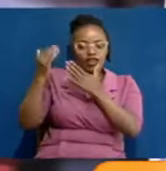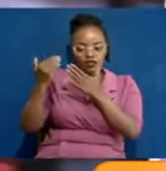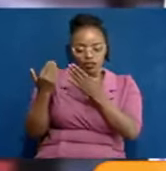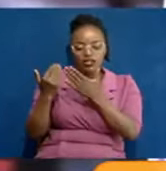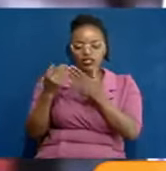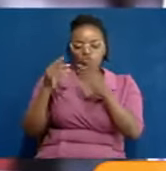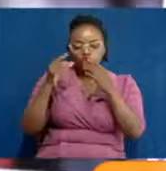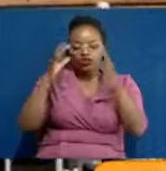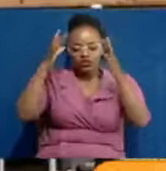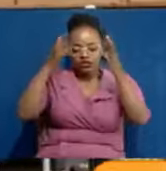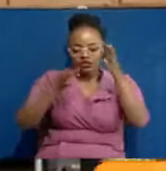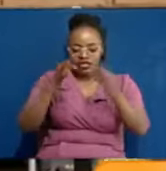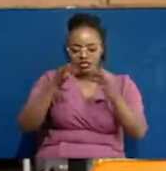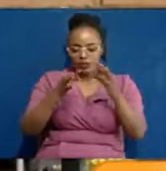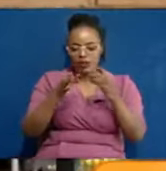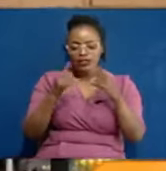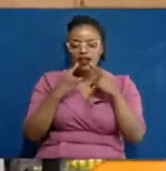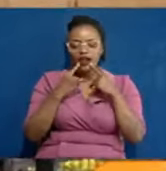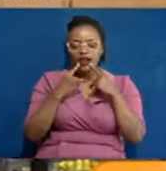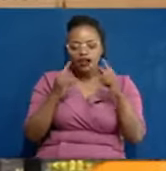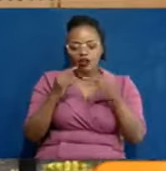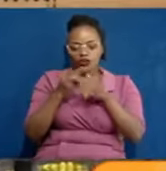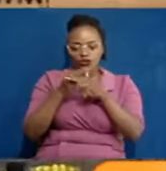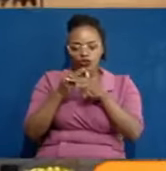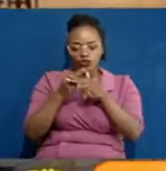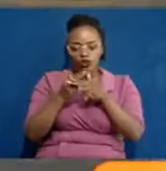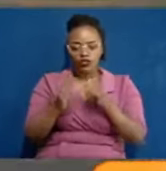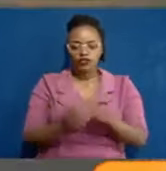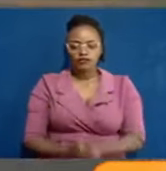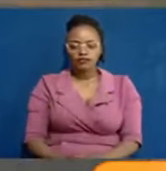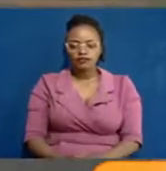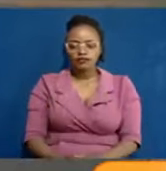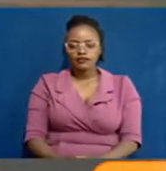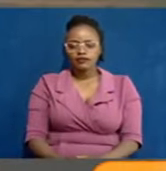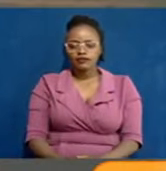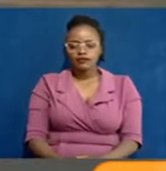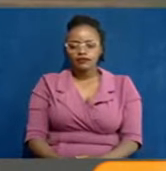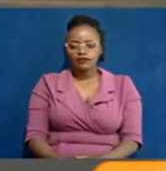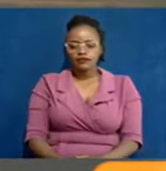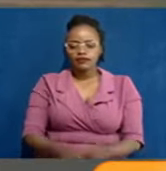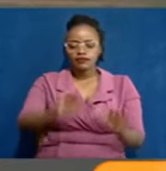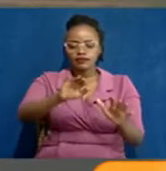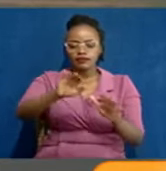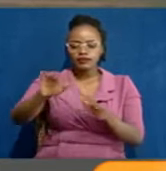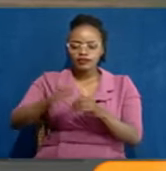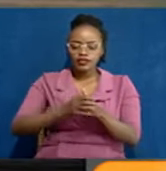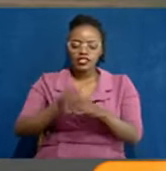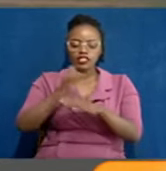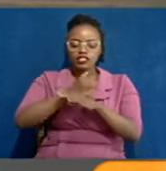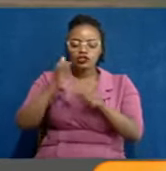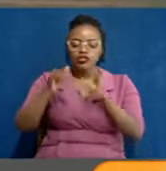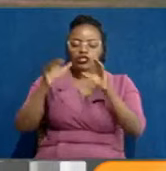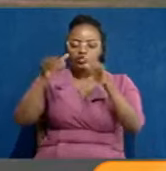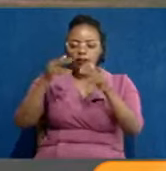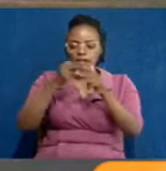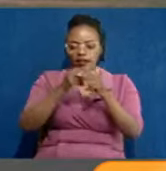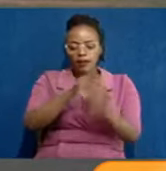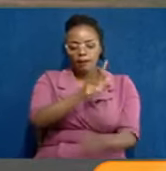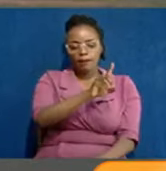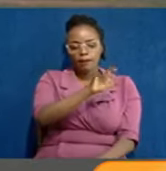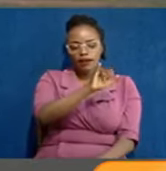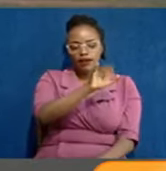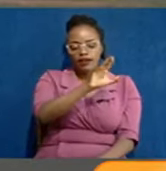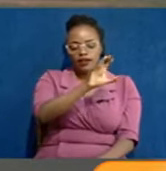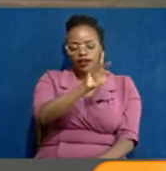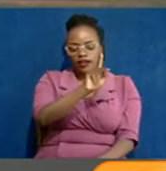karibuni. Emmanuel Toro, runinga ya Citizen. Kampuni ya bima ya Direct Line imesitisha utoaji